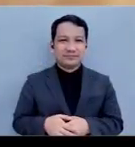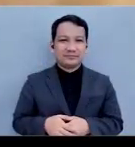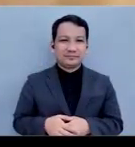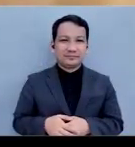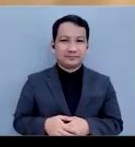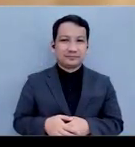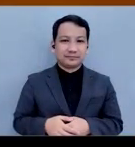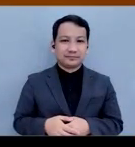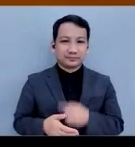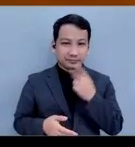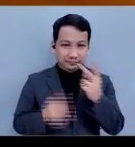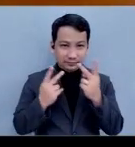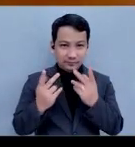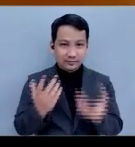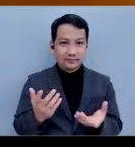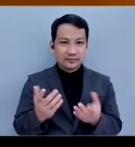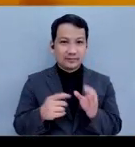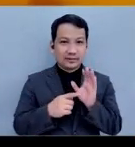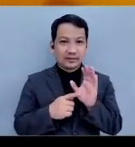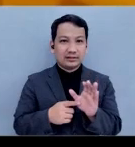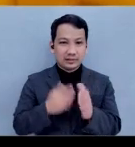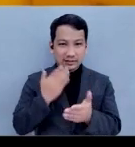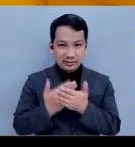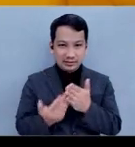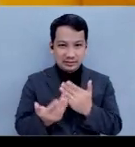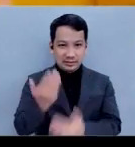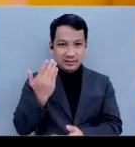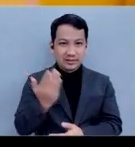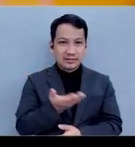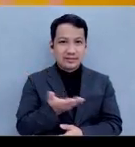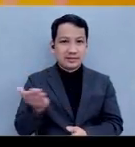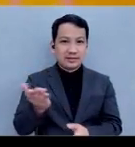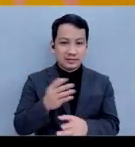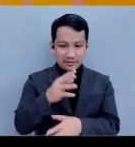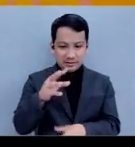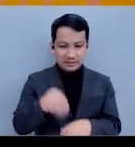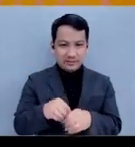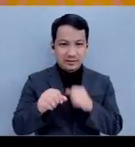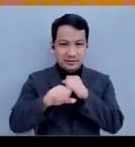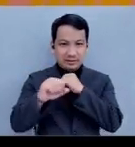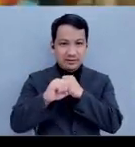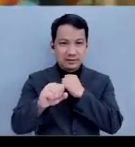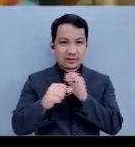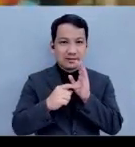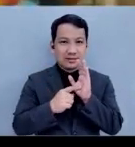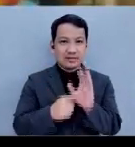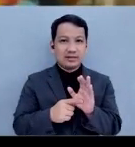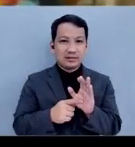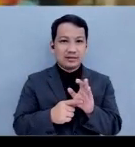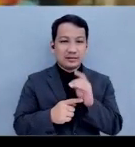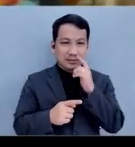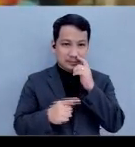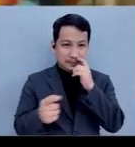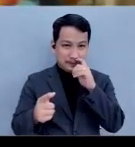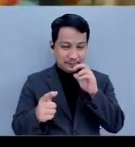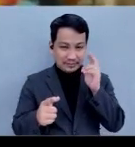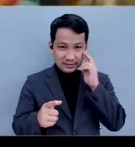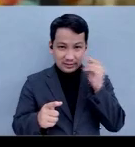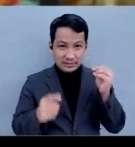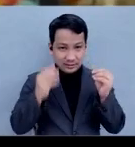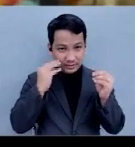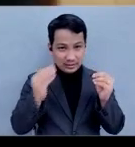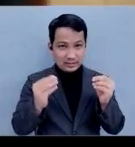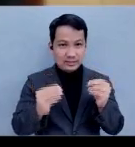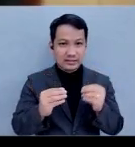Ang pagbisita niya ni Ogie sa Good Morning Kapatid ay bahagi ng kanyang promotion sa upcoming film ni Maricel Soriano at Roderick Paulate na In